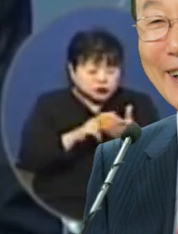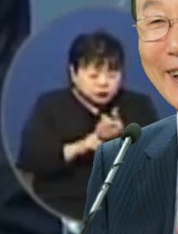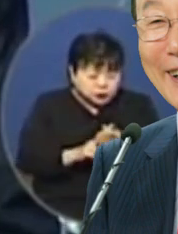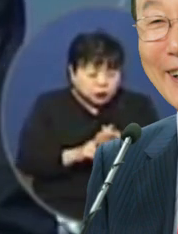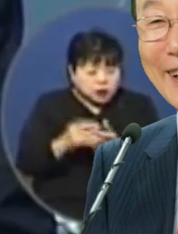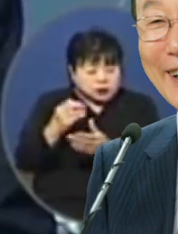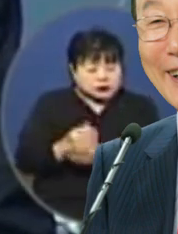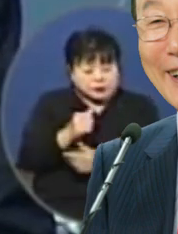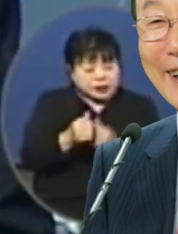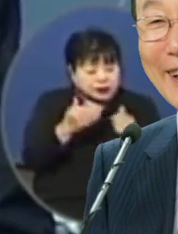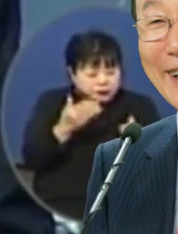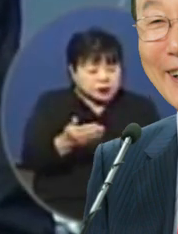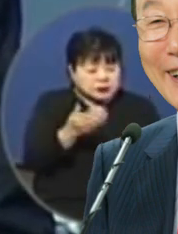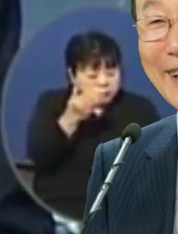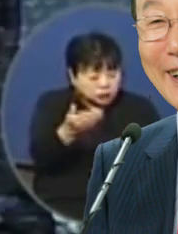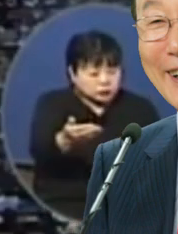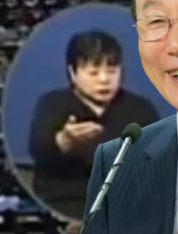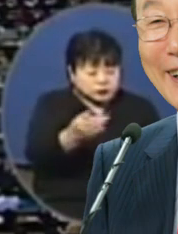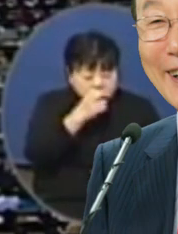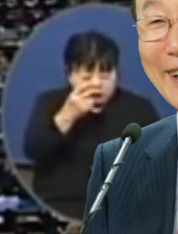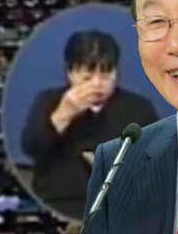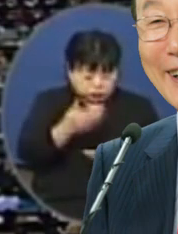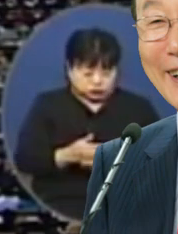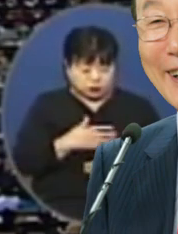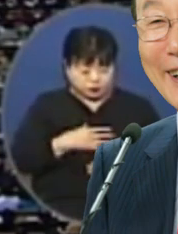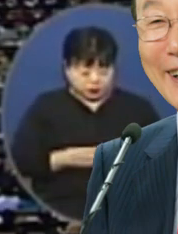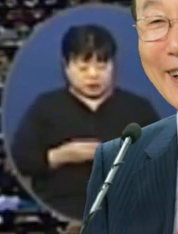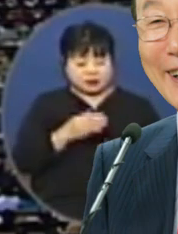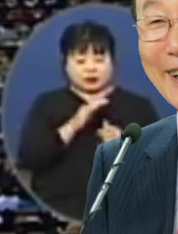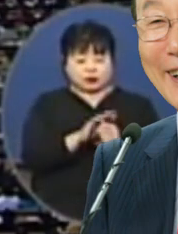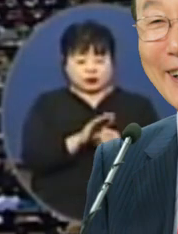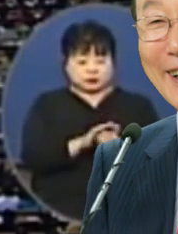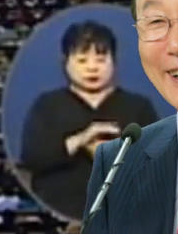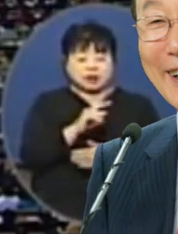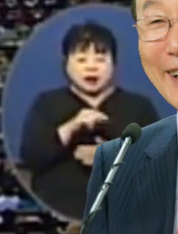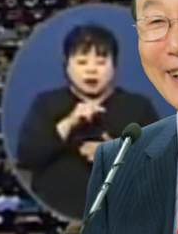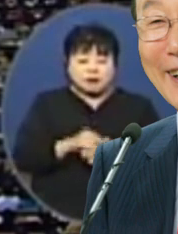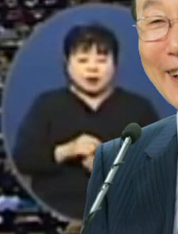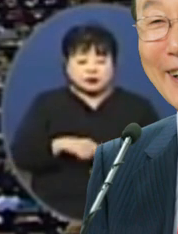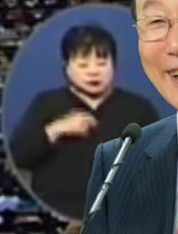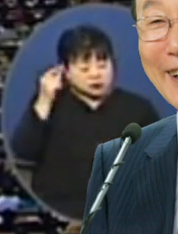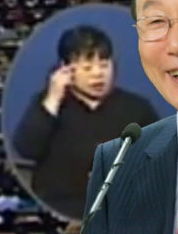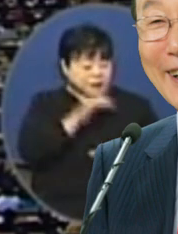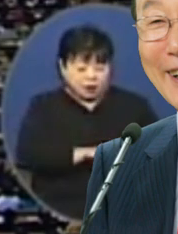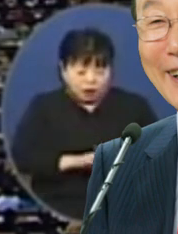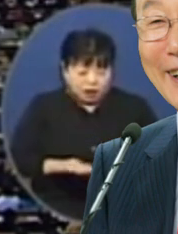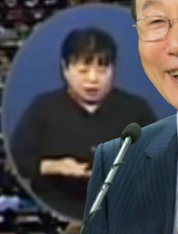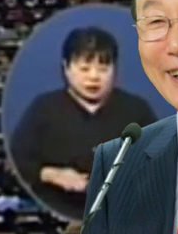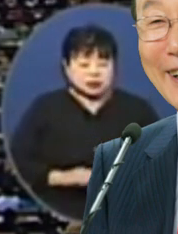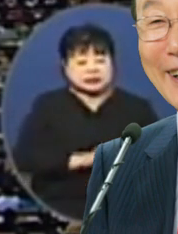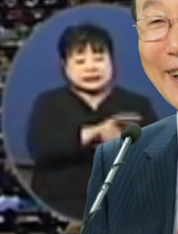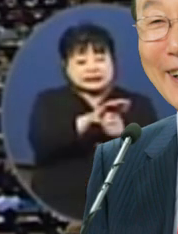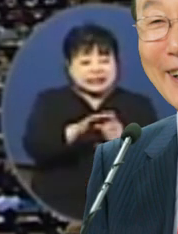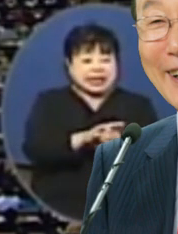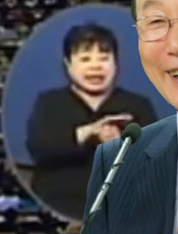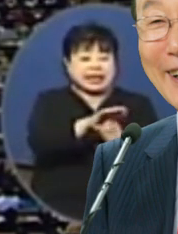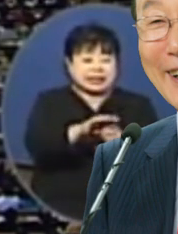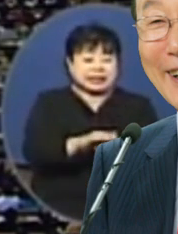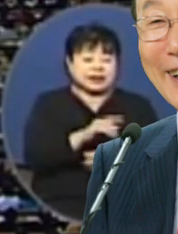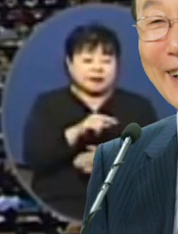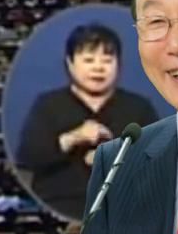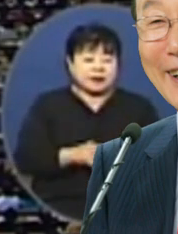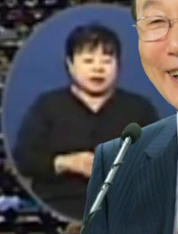의지하면 하나님께서 여러분을 지켜주셔서 평안할 수가 있는 것입니다. 마음의 의와 평안과 사랑이 우리